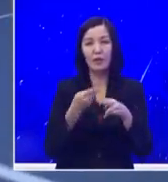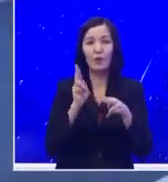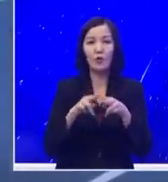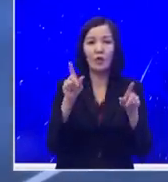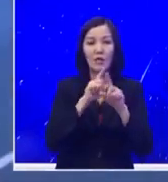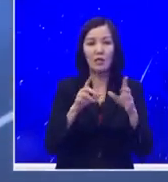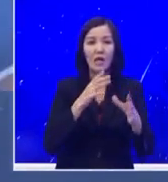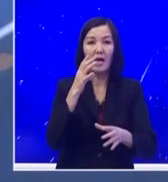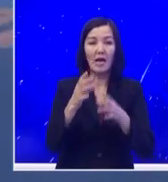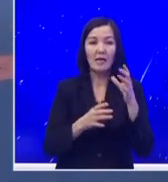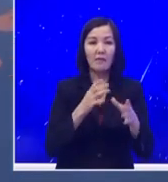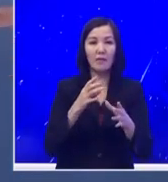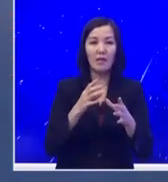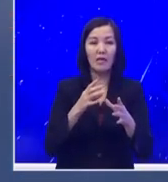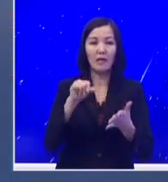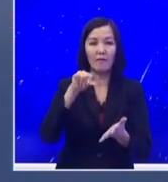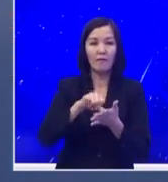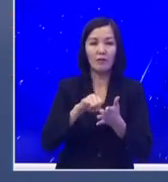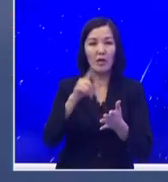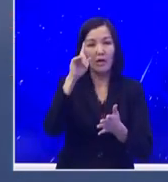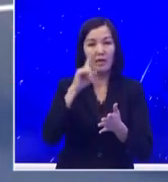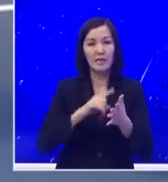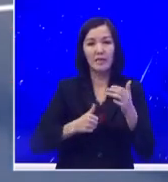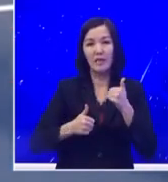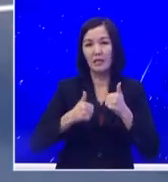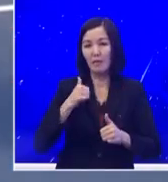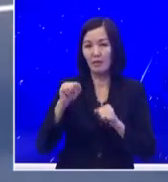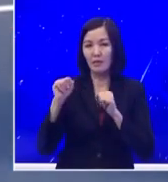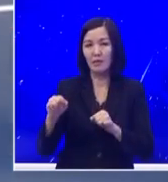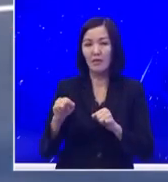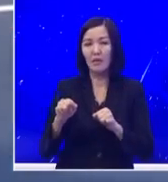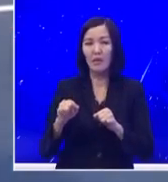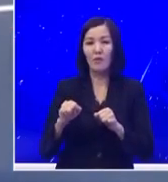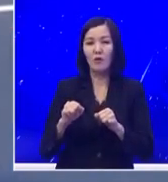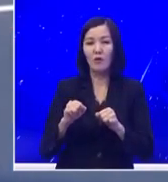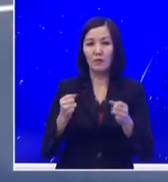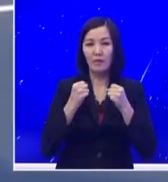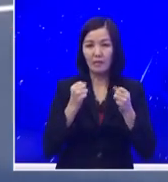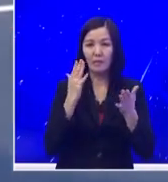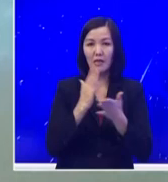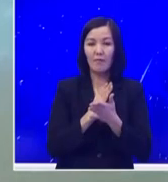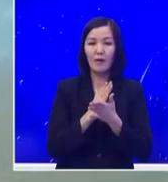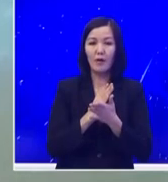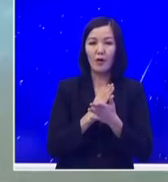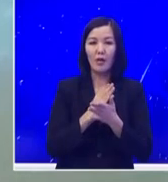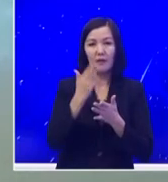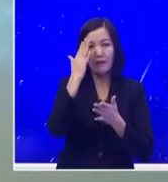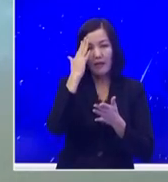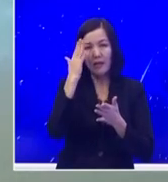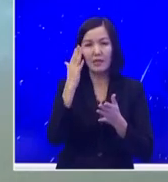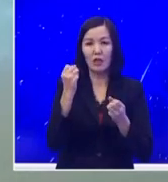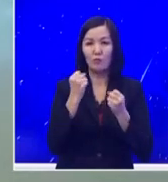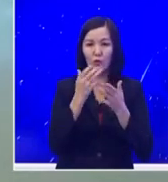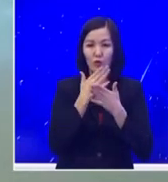кешеннен әлемдік аренада өнер көрсетіп, ел намысын лайықты қорғаған саңлақтар дайындалып шықты. Әйгерімнің айтуынша, өңірде талантты балалар жетерлік, тек